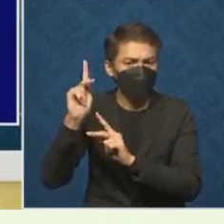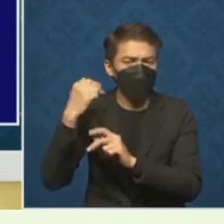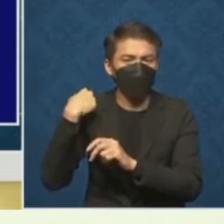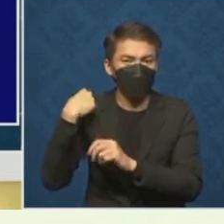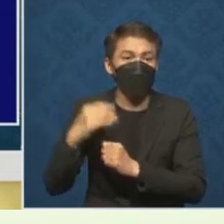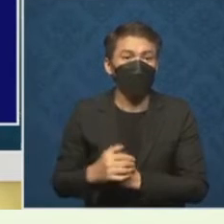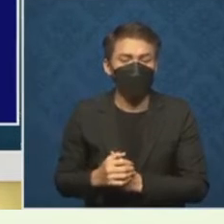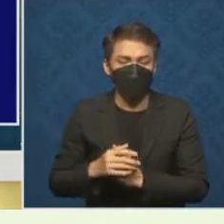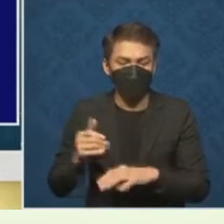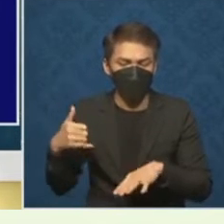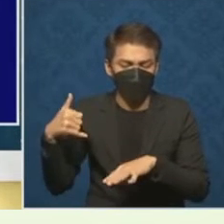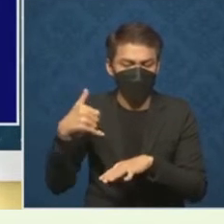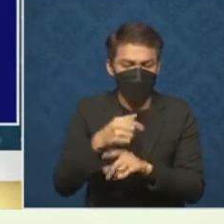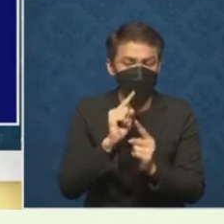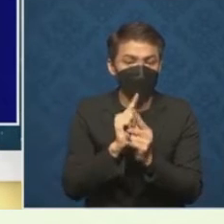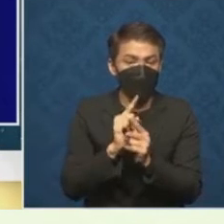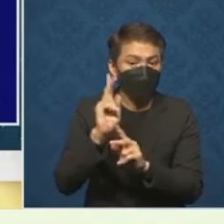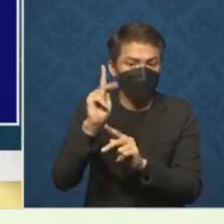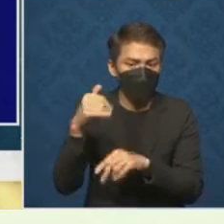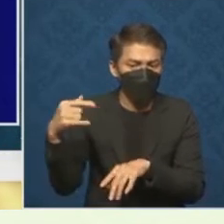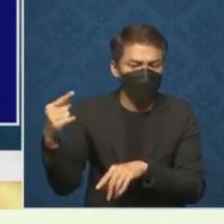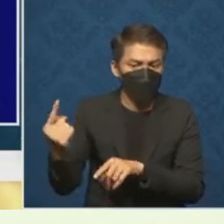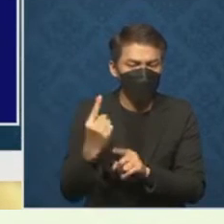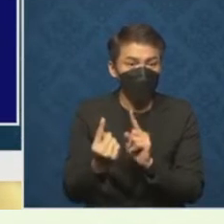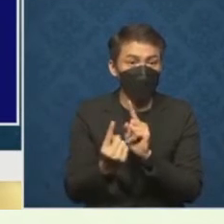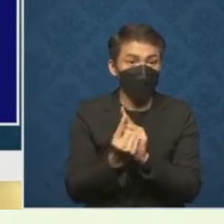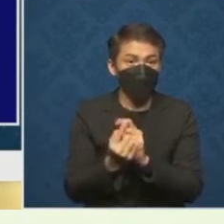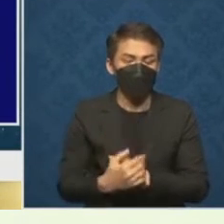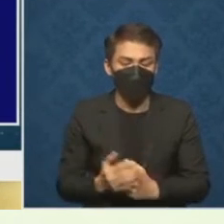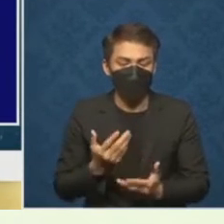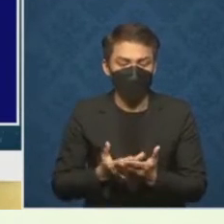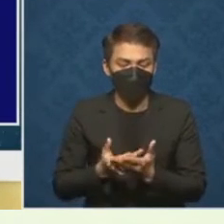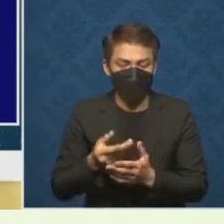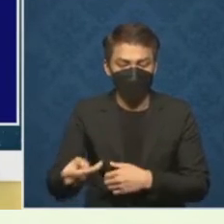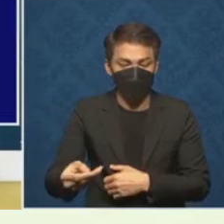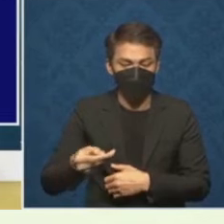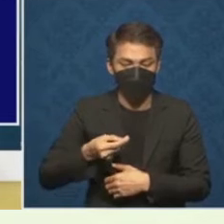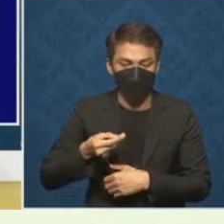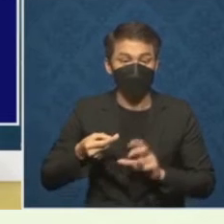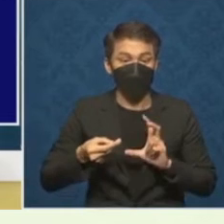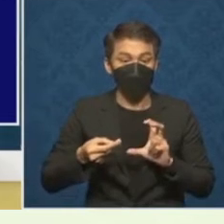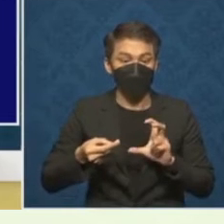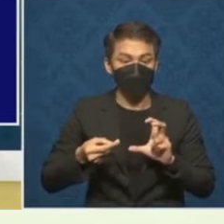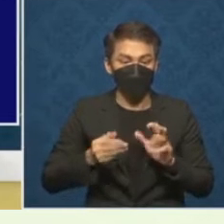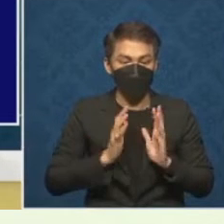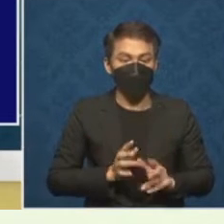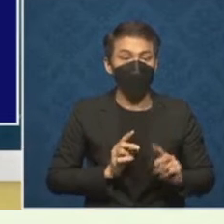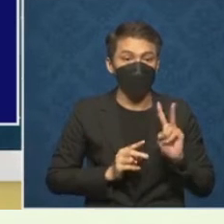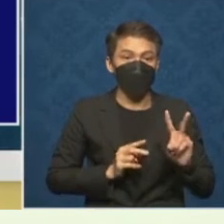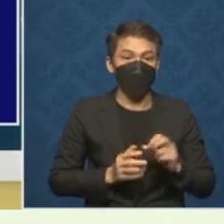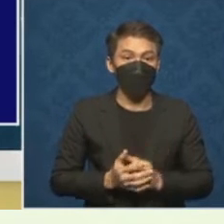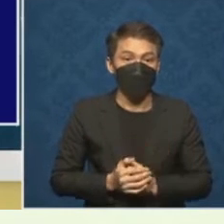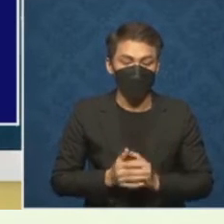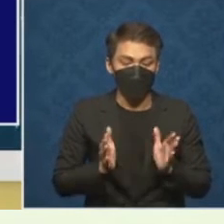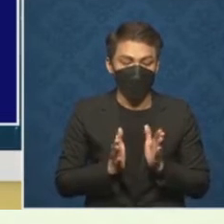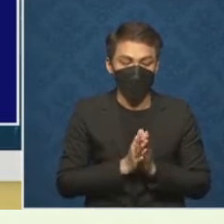ครับนะยื่นเงินนะให้300บาท2คนนะครับทั้งแม่เขา2คนก็เป็น